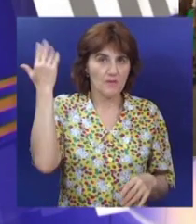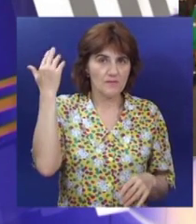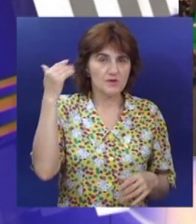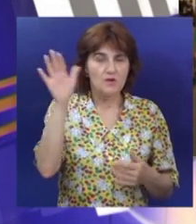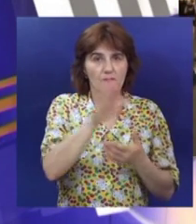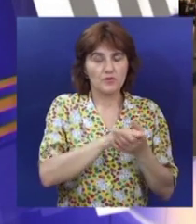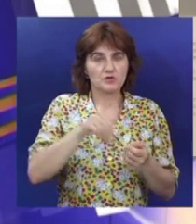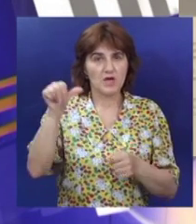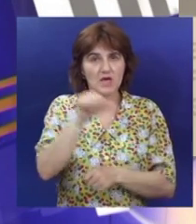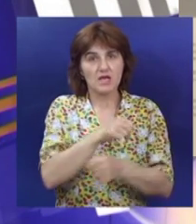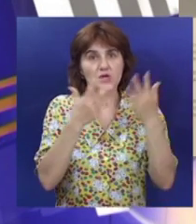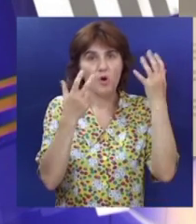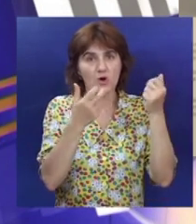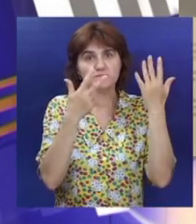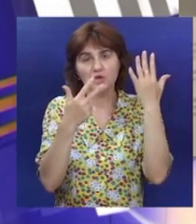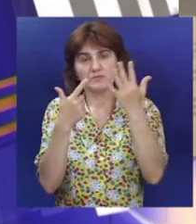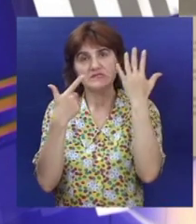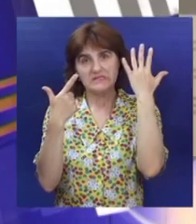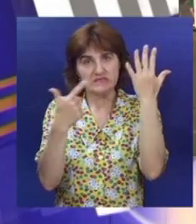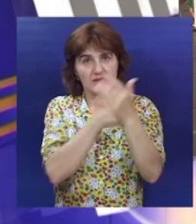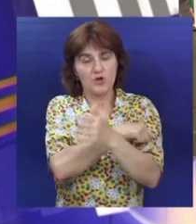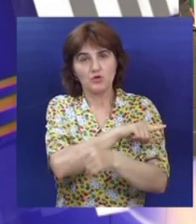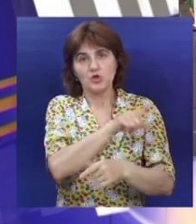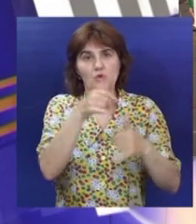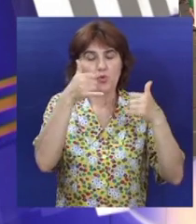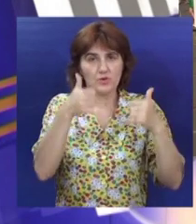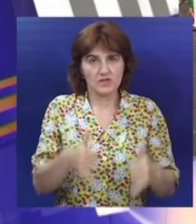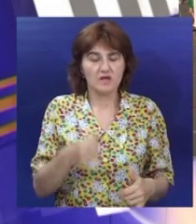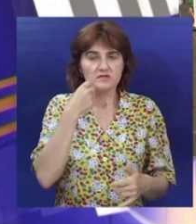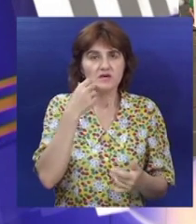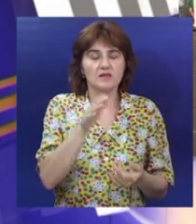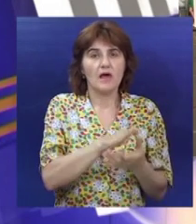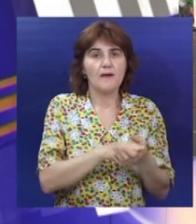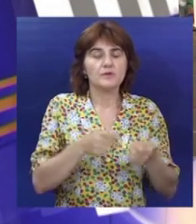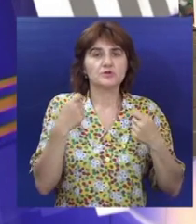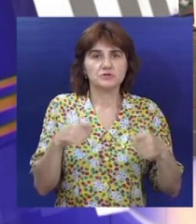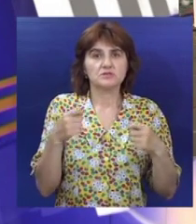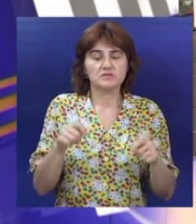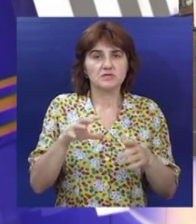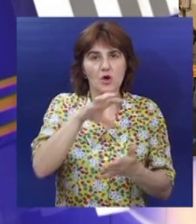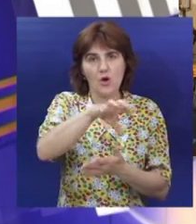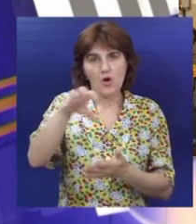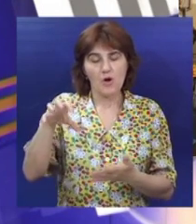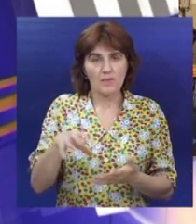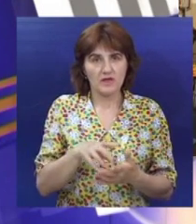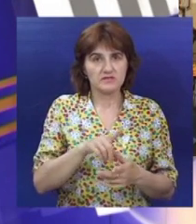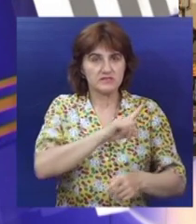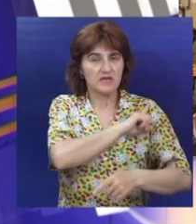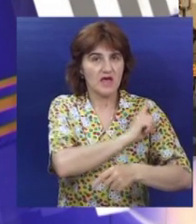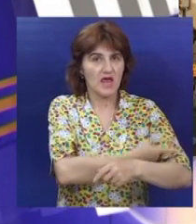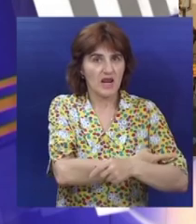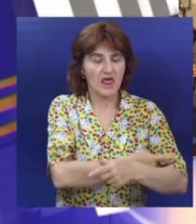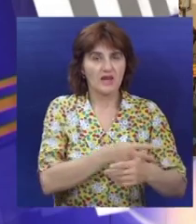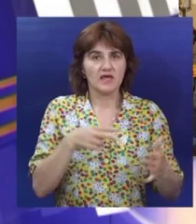davne 1887. godine pa sve do danas kada se upravo u fabrici u Subotici proizvode najnovije tehnologije iz